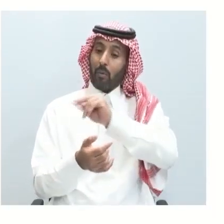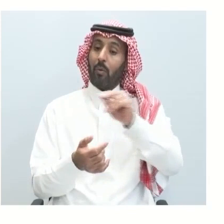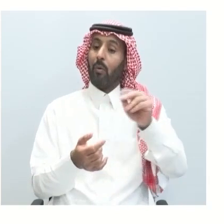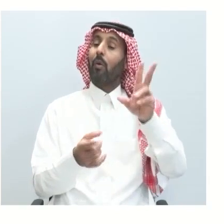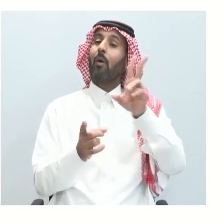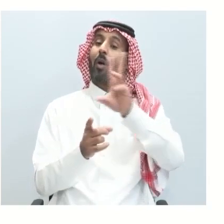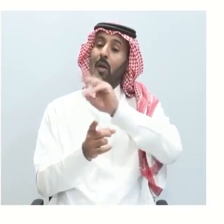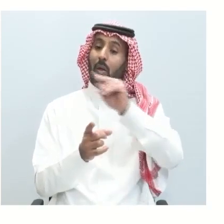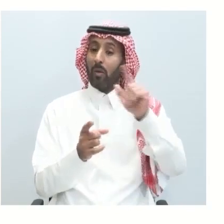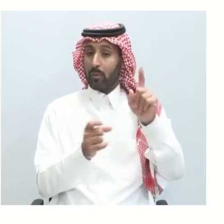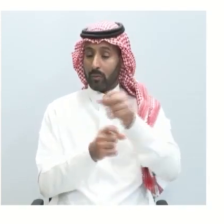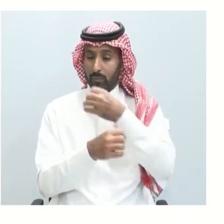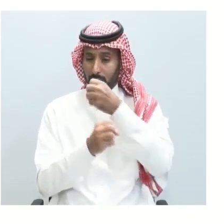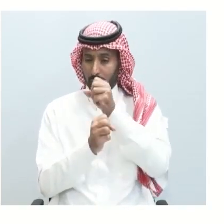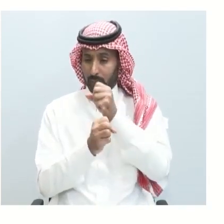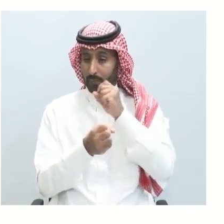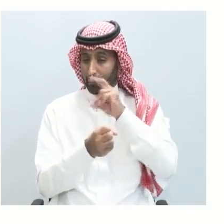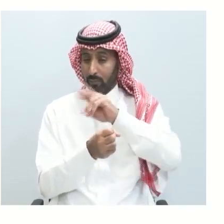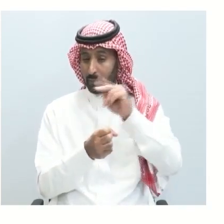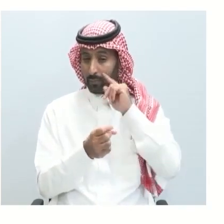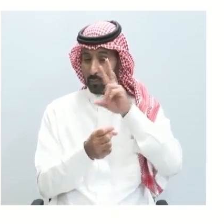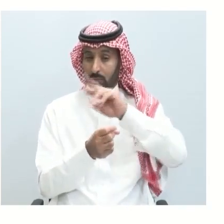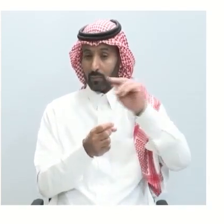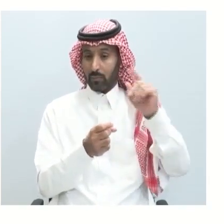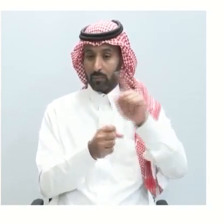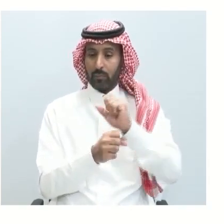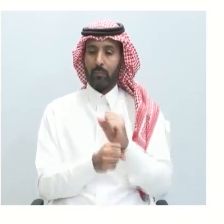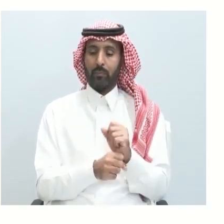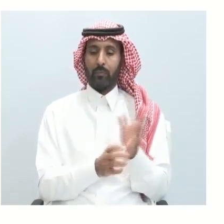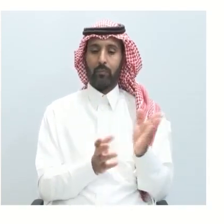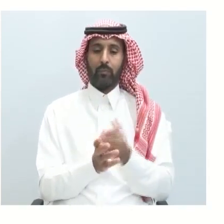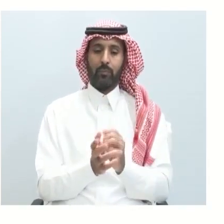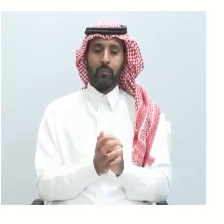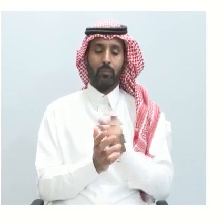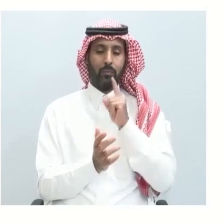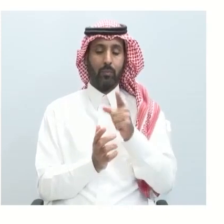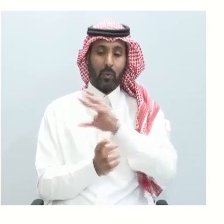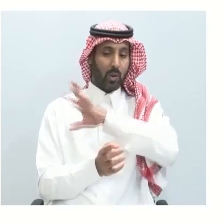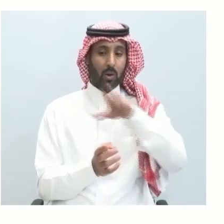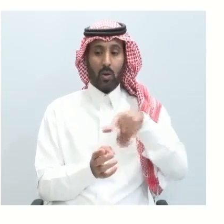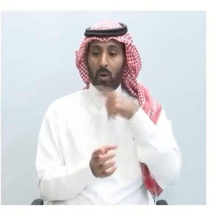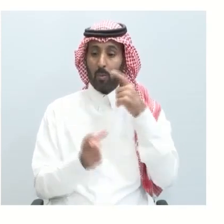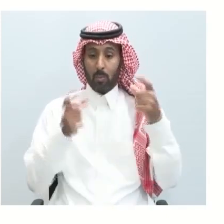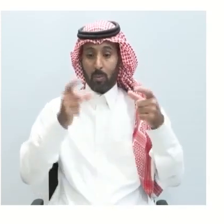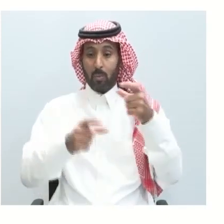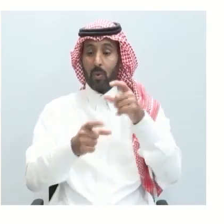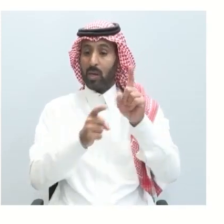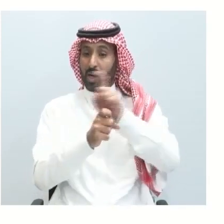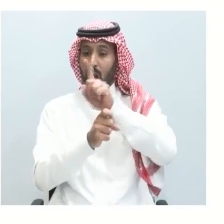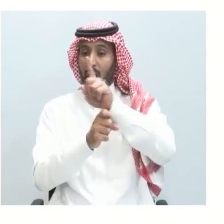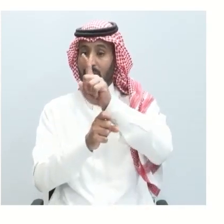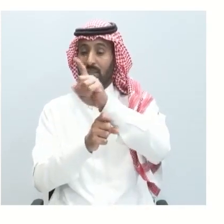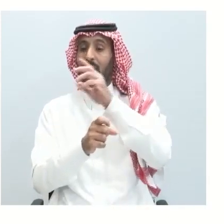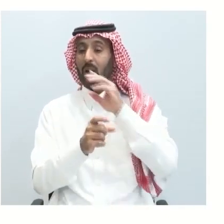الحاله الفيزيائيه نفسها موجوده في الحاله الفيزيائيه نفسها كل المواد المشاركه في هذا التفاعل هي في